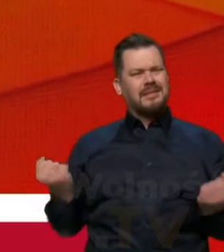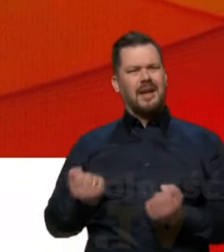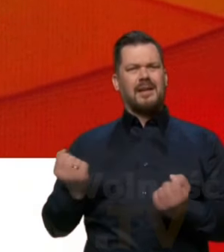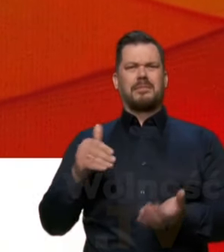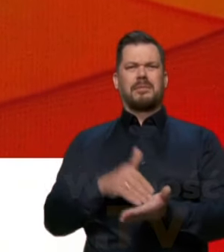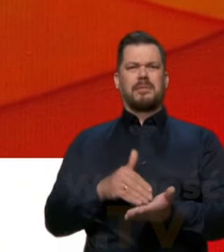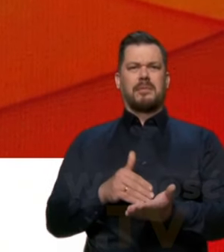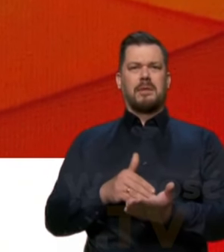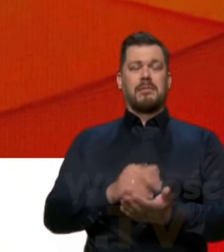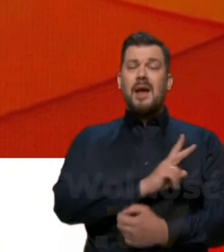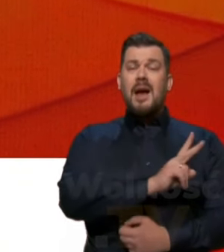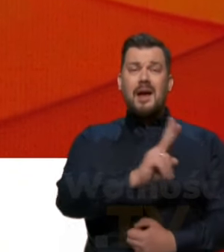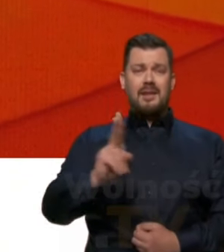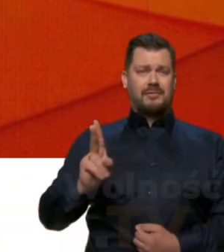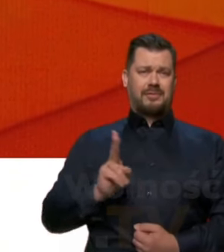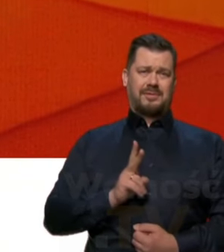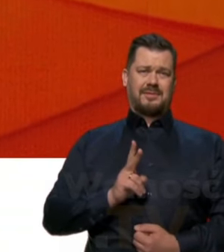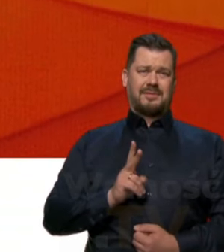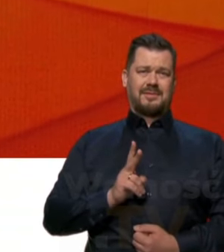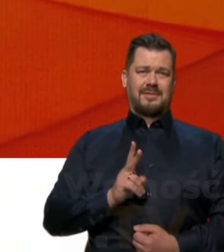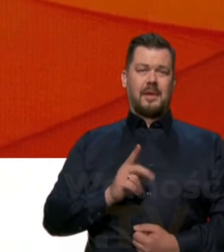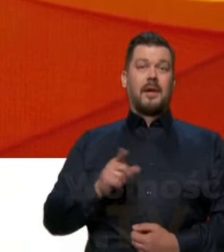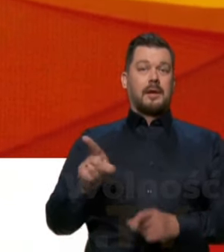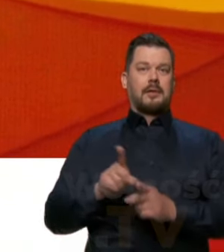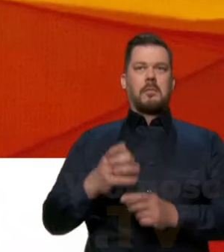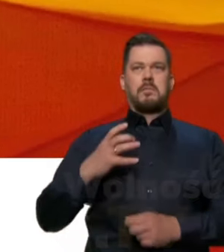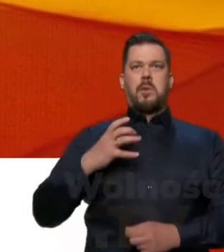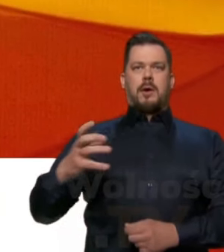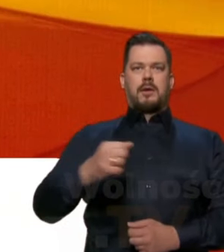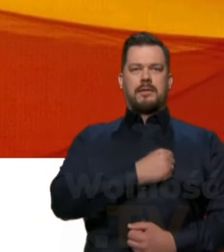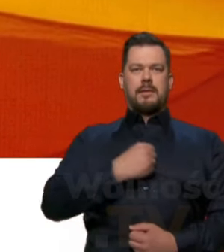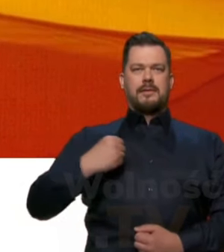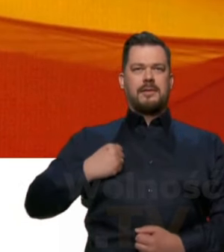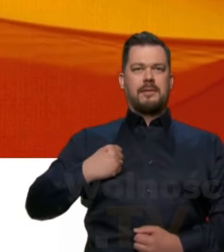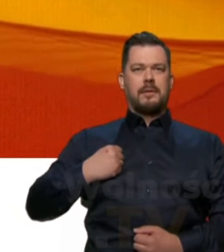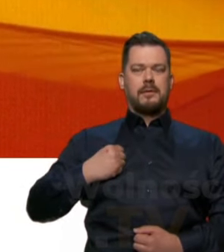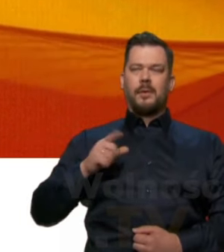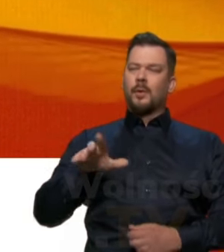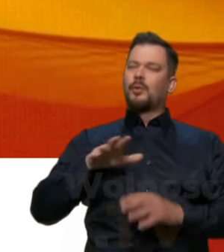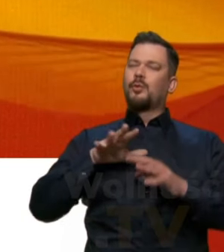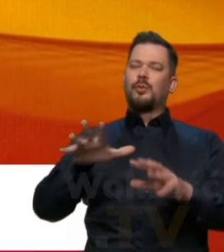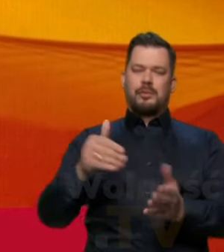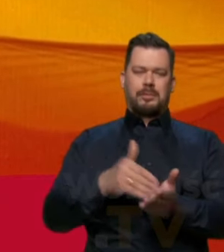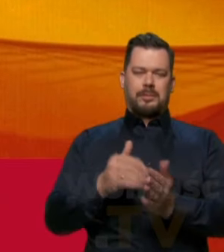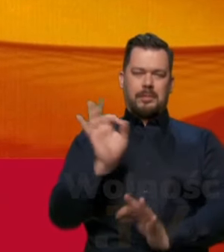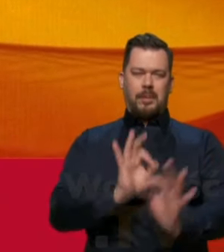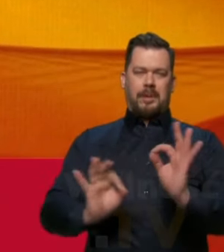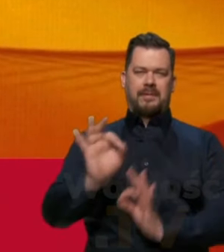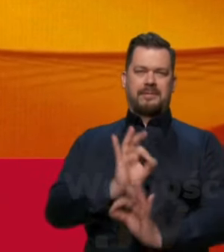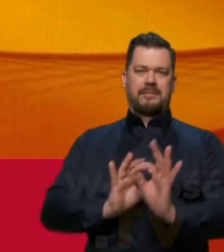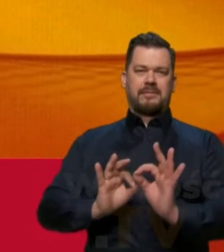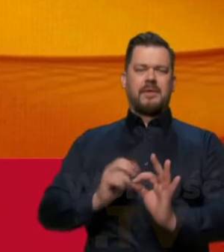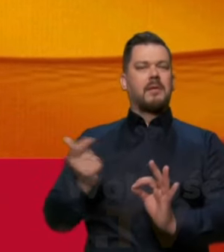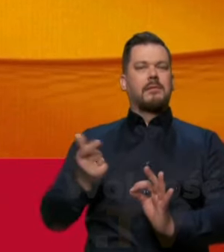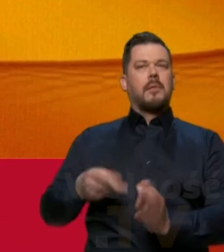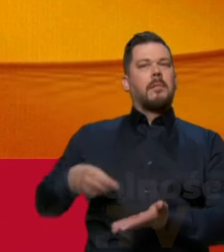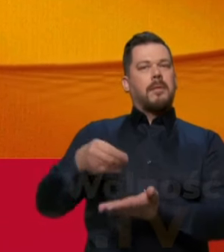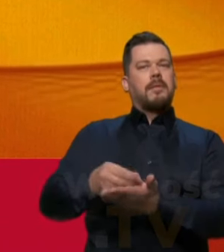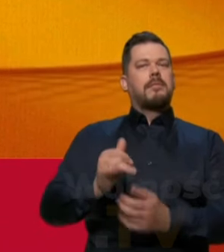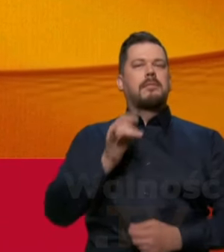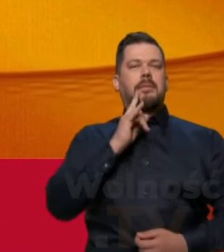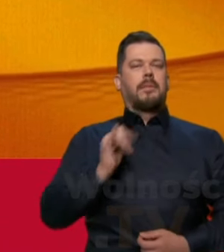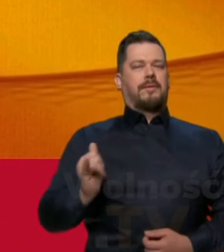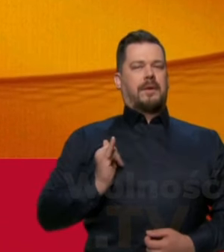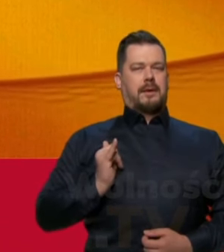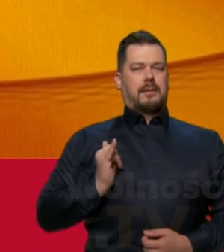dotyczy każdego z nas. I nawet tak zamożne miasto jak Warszawa ma w tej sprawie wiele do zrobienia. Trzeba finansować profilaktykę,